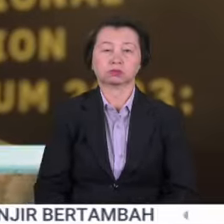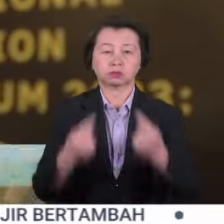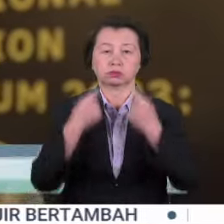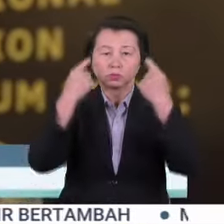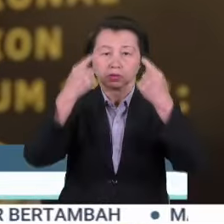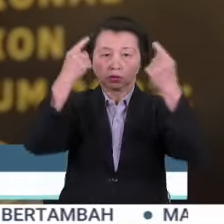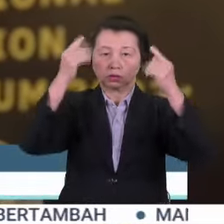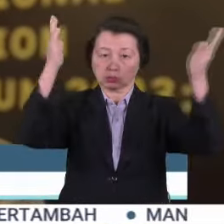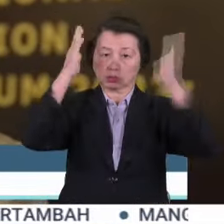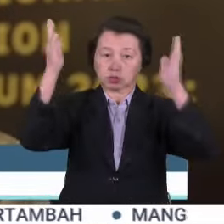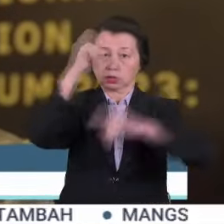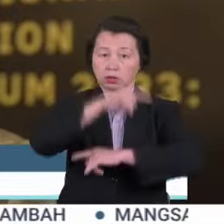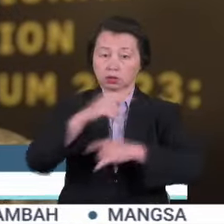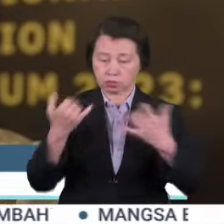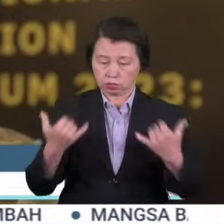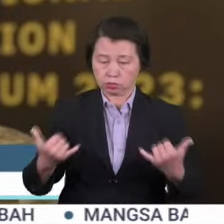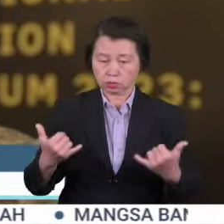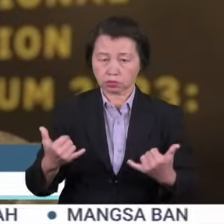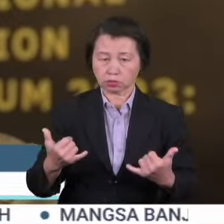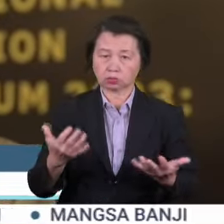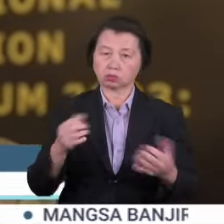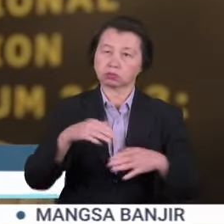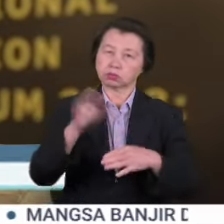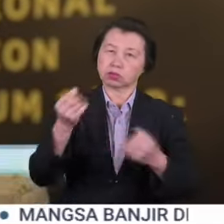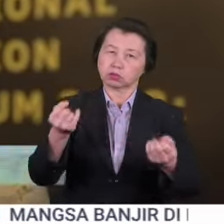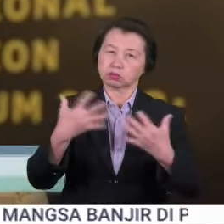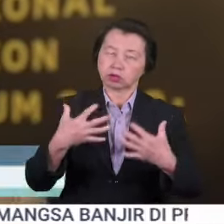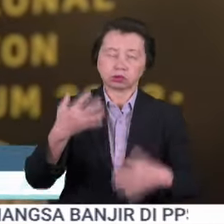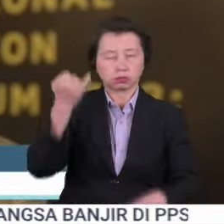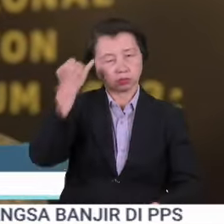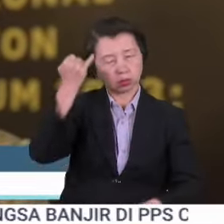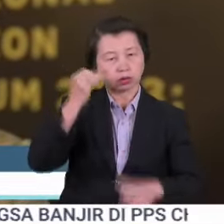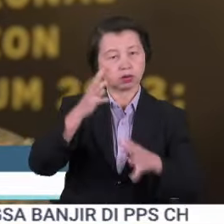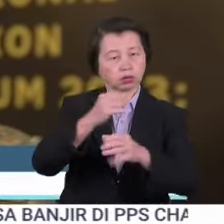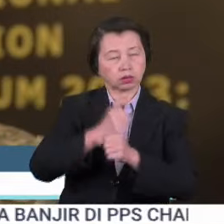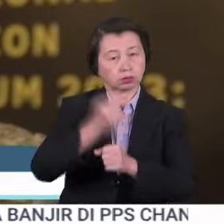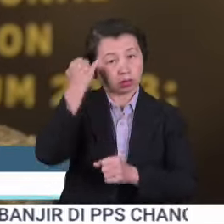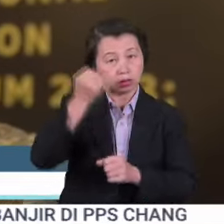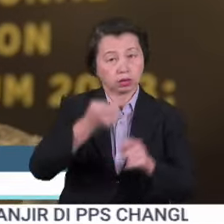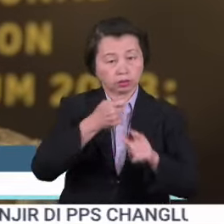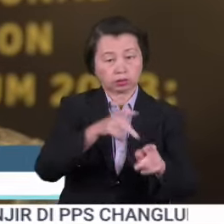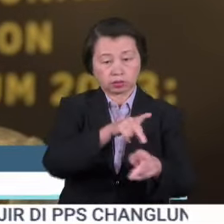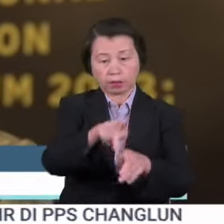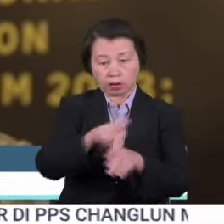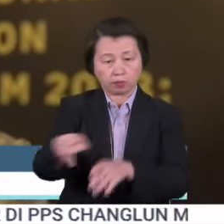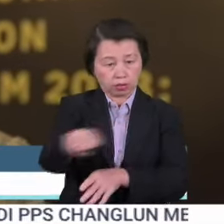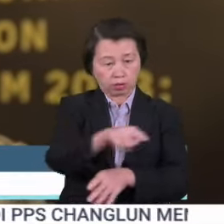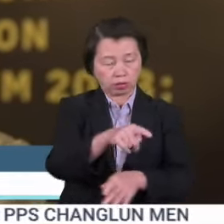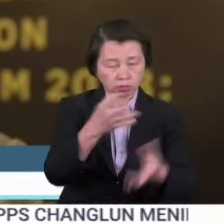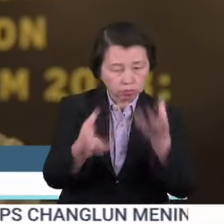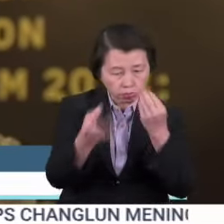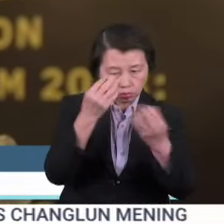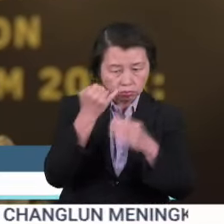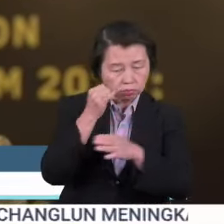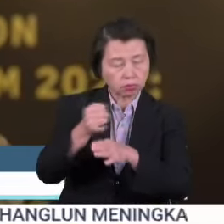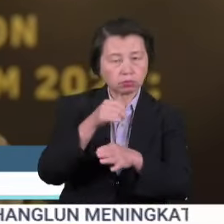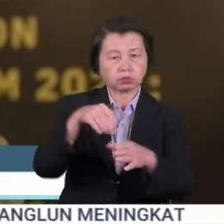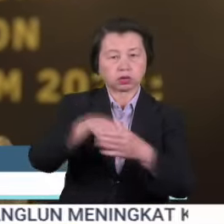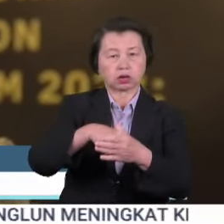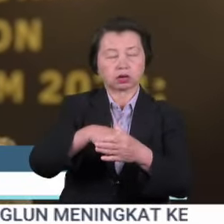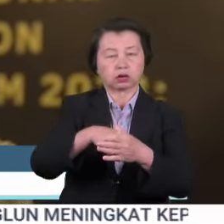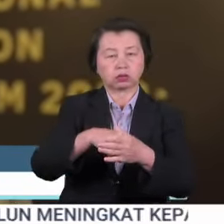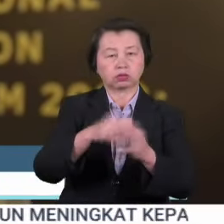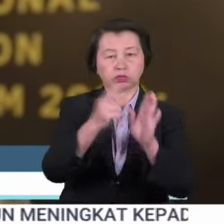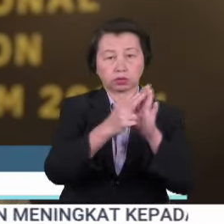Kejayaan kita pada hari ini lebih memberikan pandangan, mendapat pandangan daripada pakar-pakar dalam undang-undang